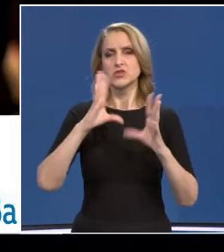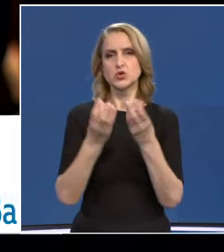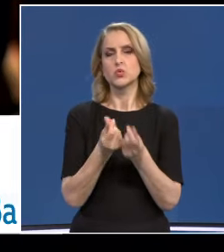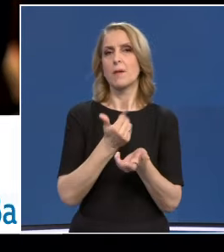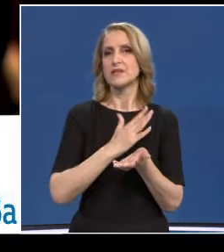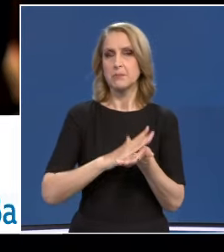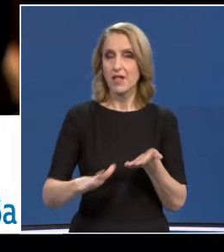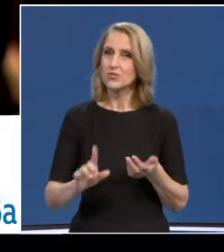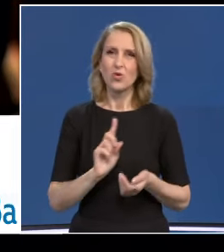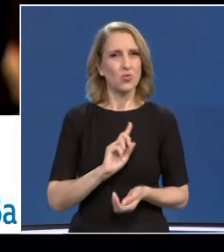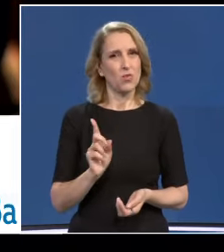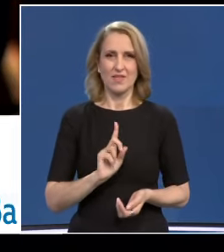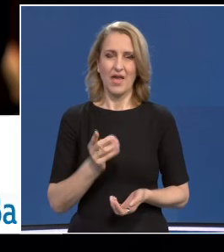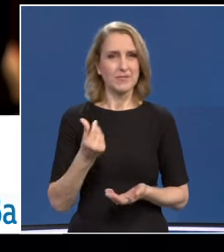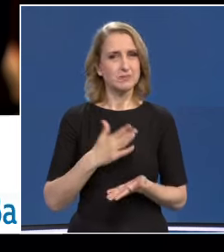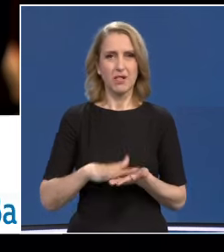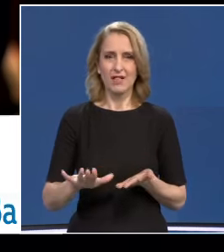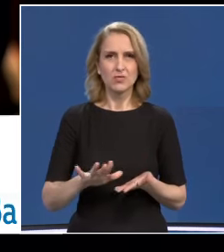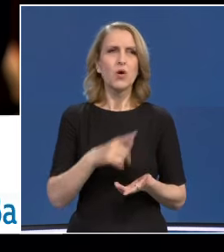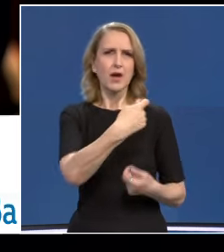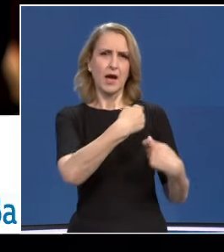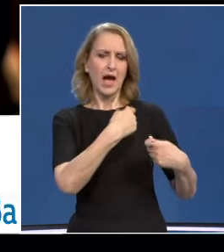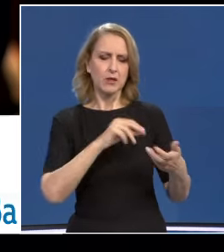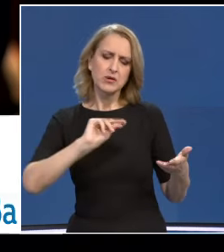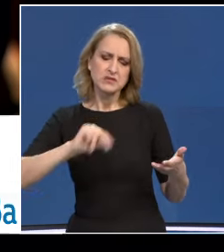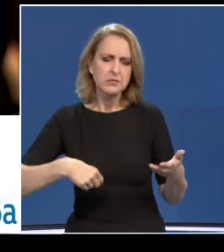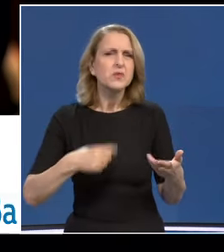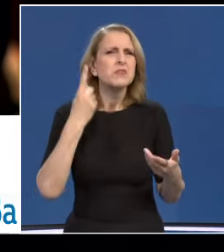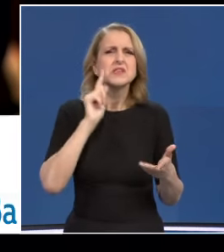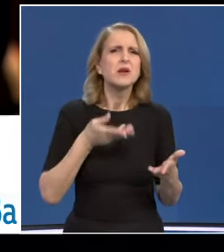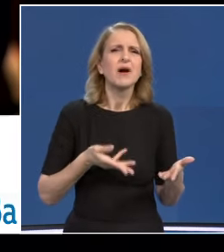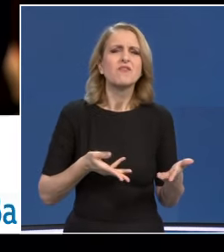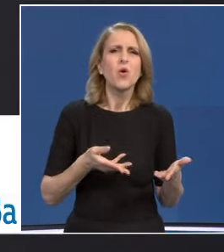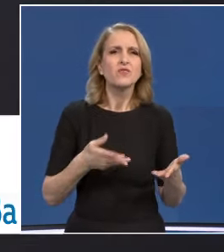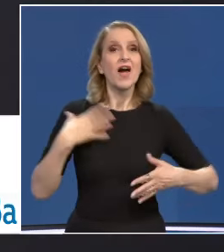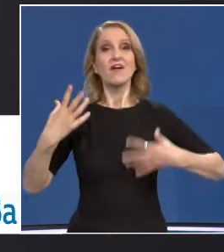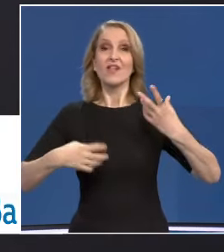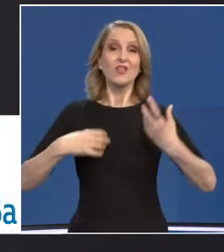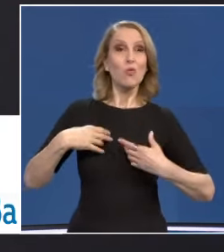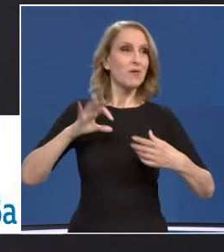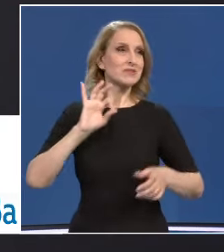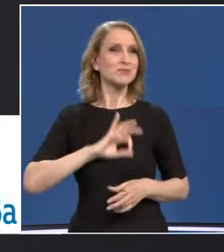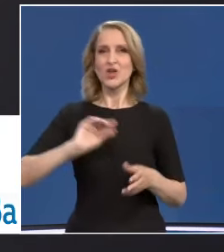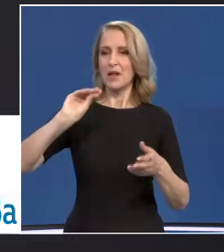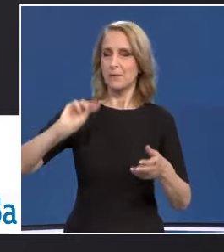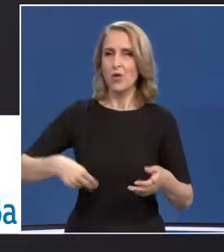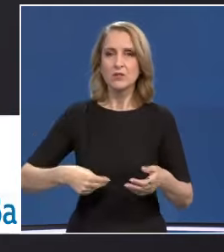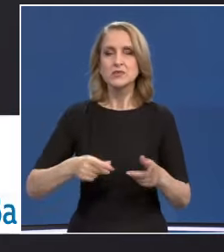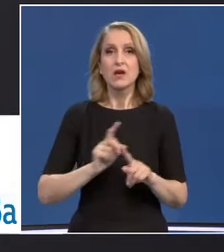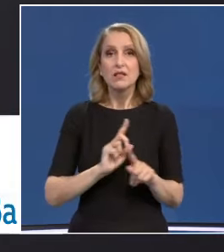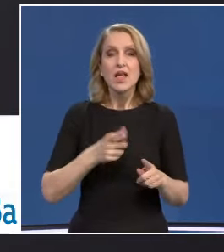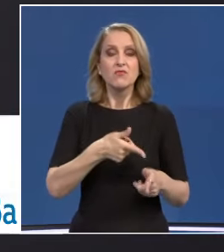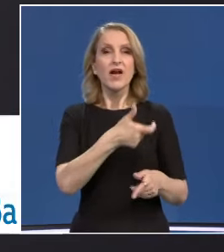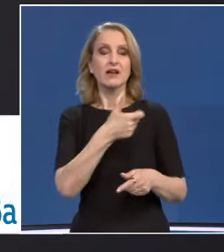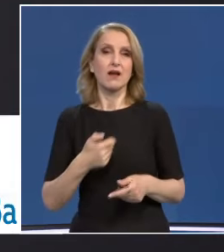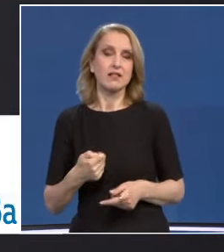наистина не е безплатно. Карате да разписваш, но ти не знаеш какво разписваш, защото еуфорията е голяма. Докато работим по темата, чат-ботът